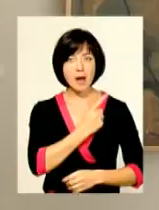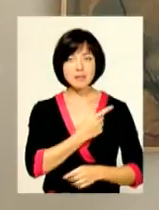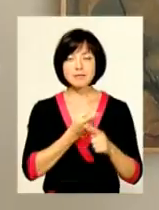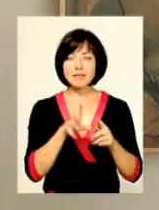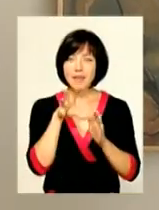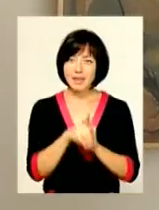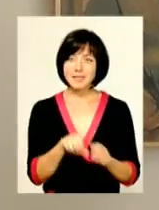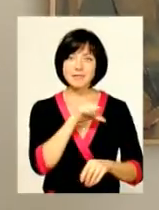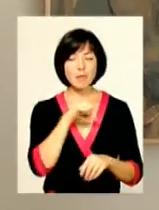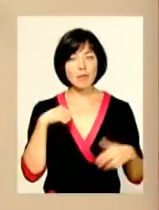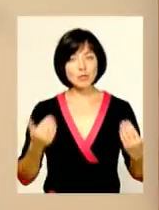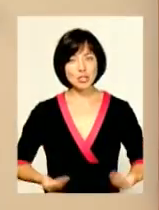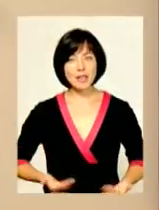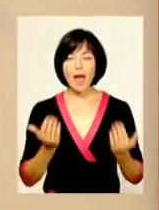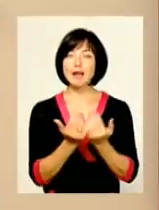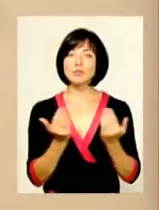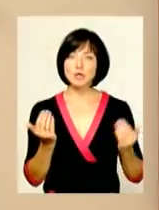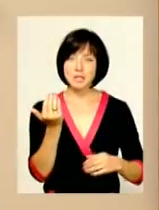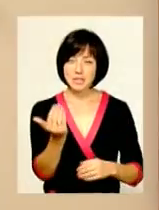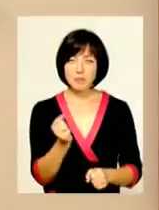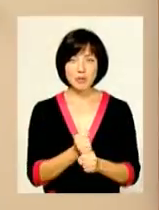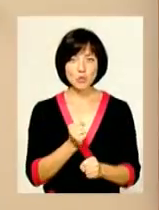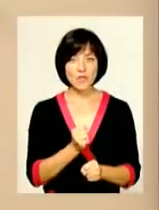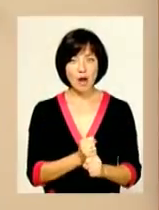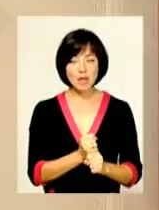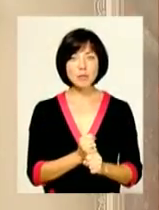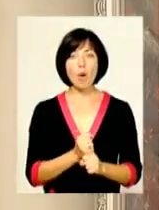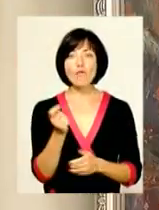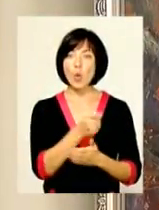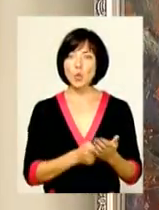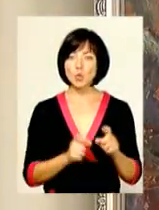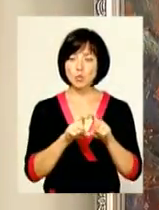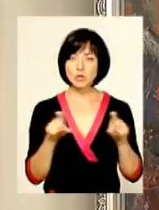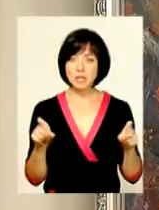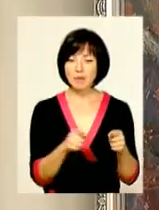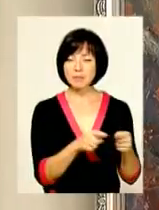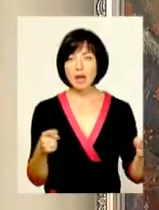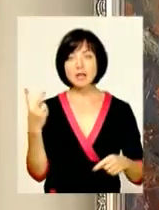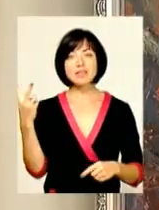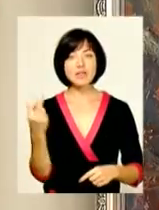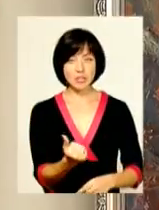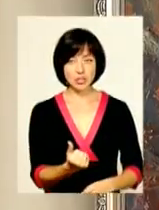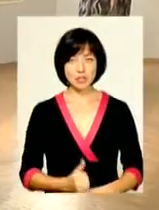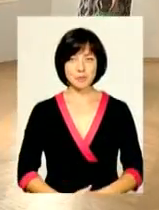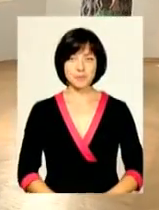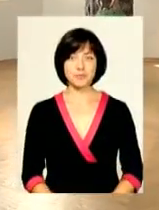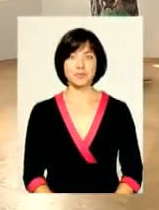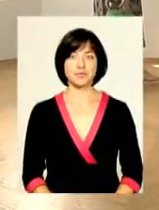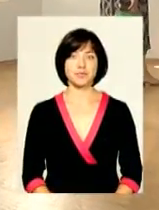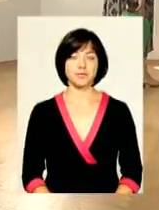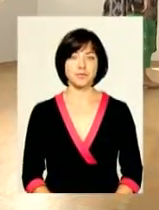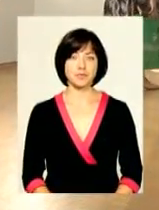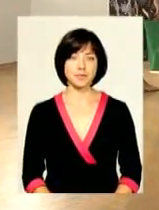у самому житті. Експозиція Сергія Гульшані діятиме у Хмельницькому художньому музеї протягом 2 тижнів. Тетяна Ворожцова, Андрій Лазарук